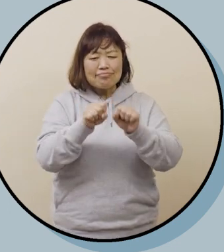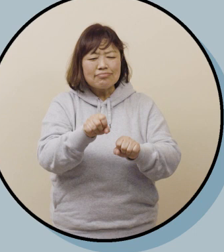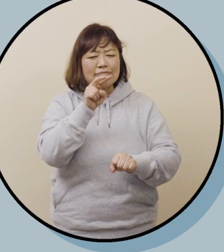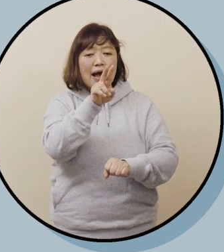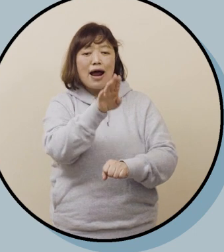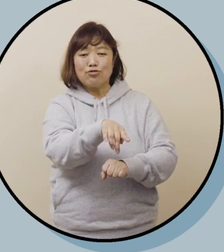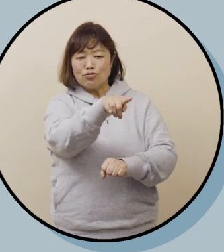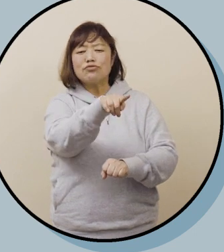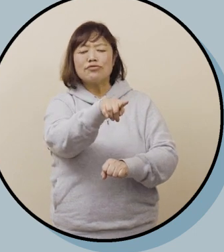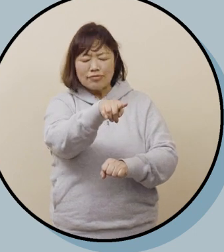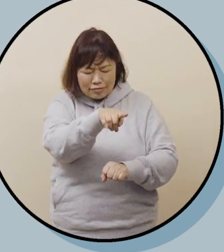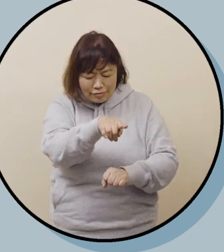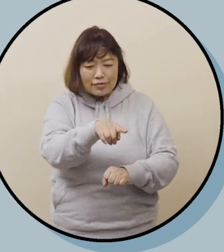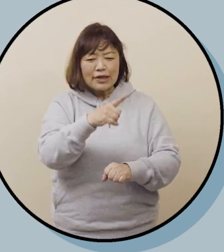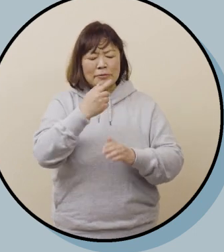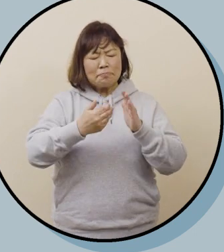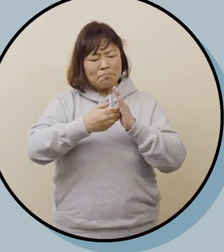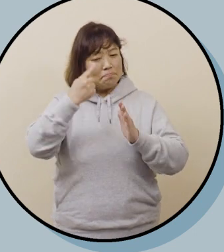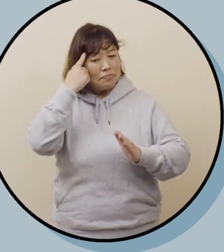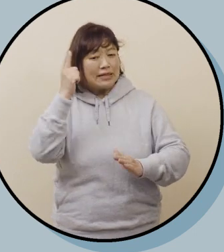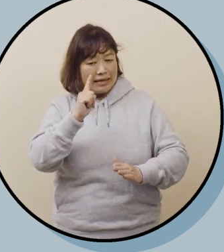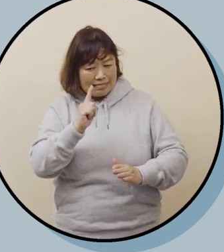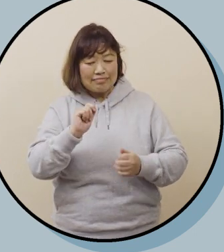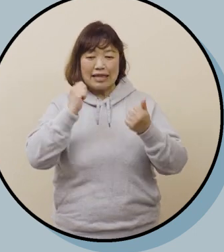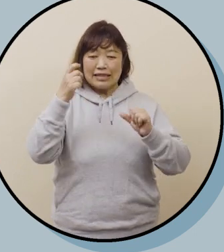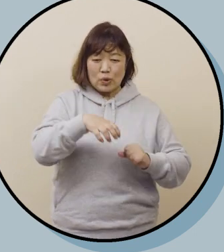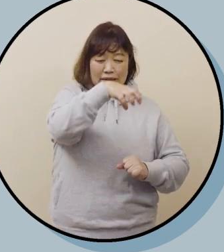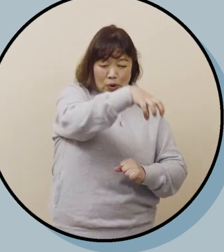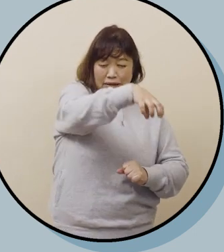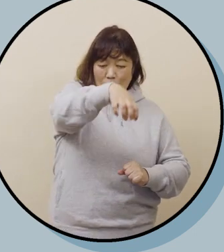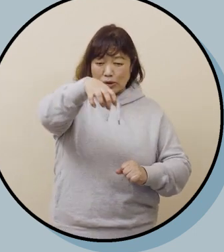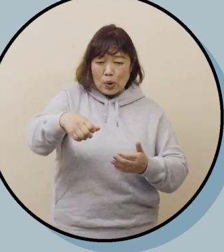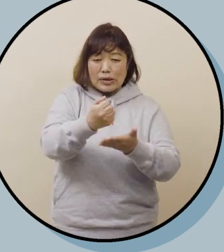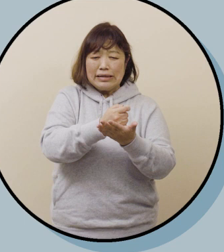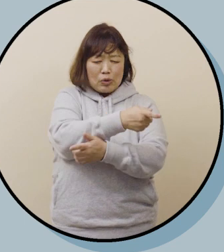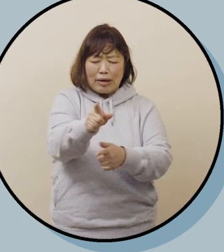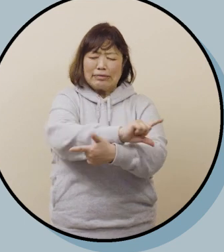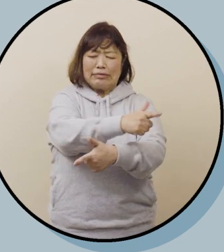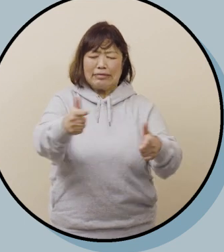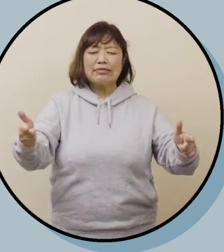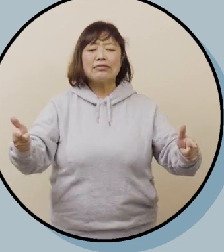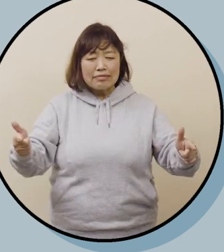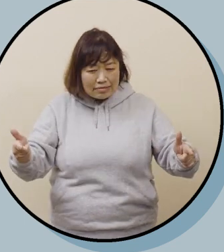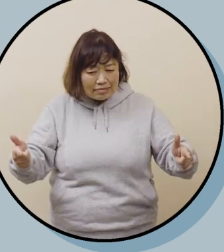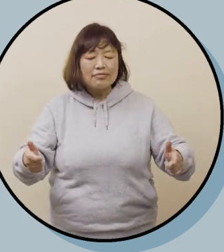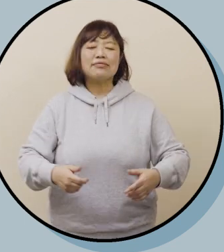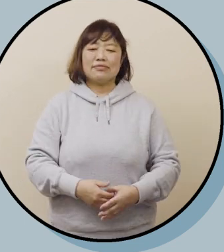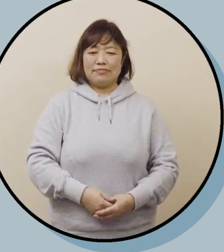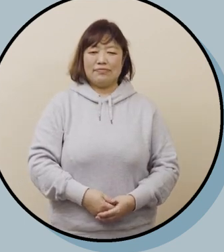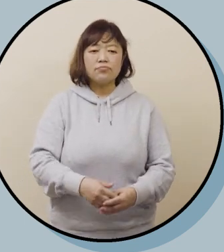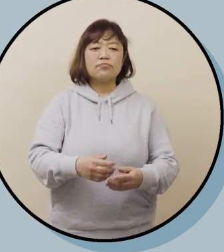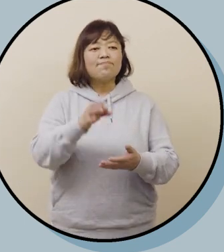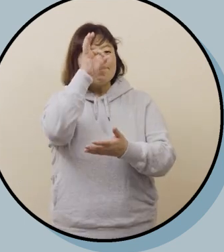見たりしててやっぱりすごく思うのは1個1個の劇場で事情が違うなというか